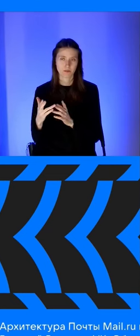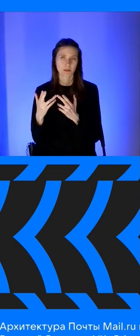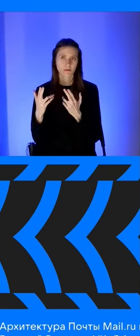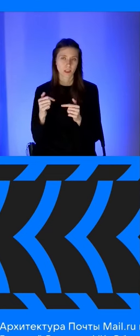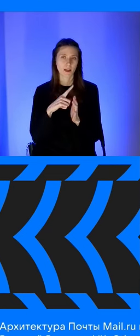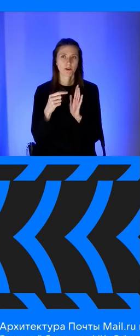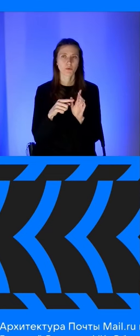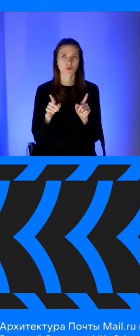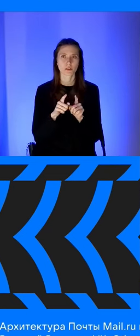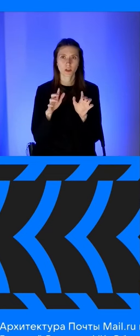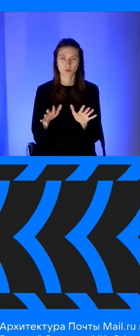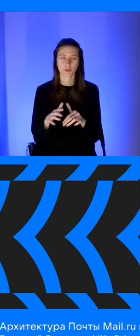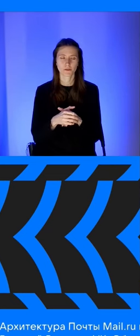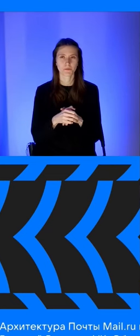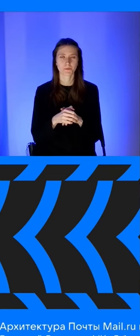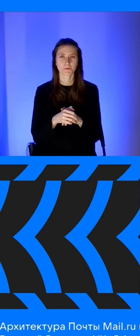Вопрос такой,